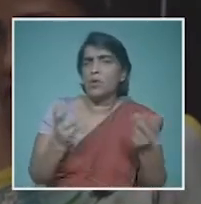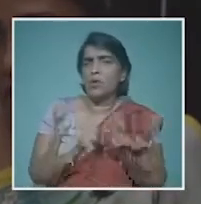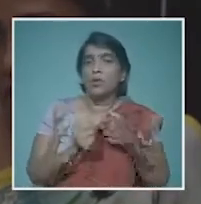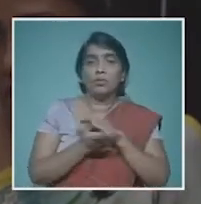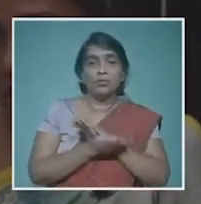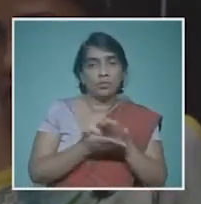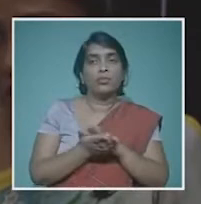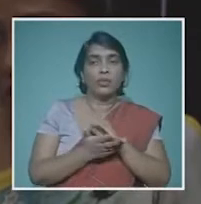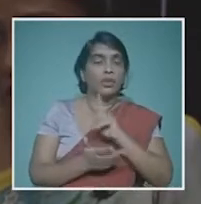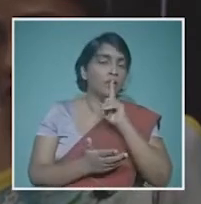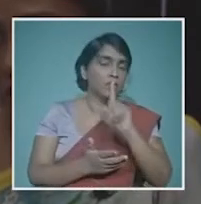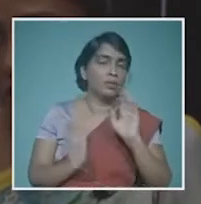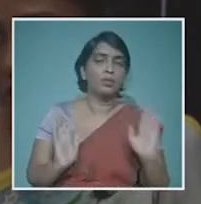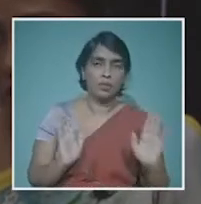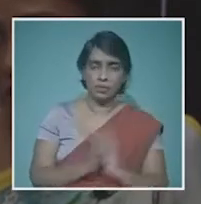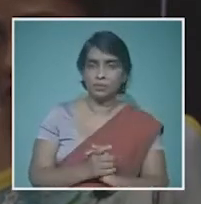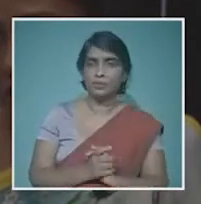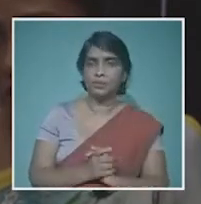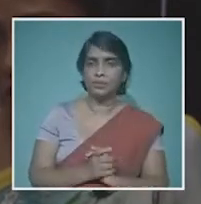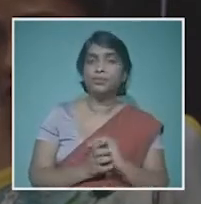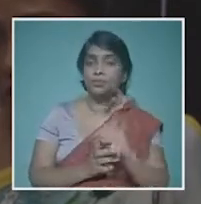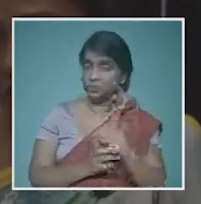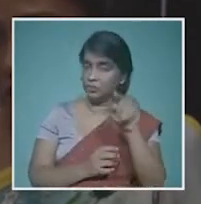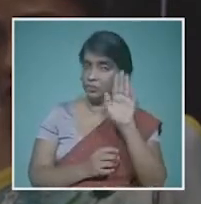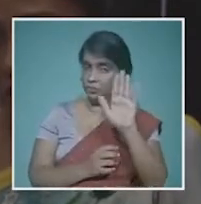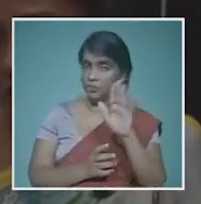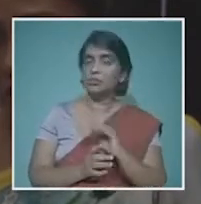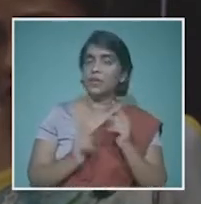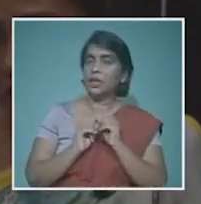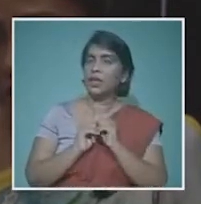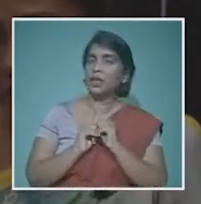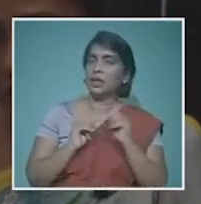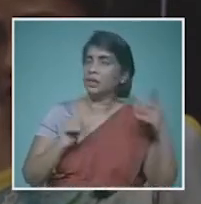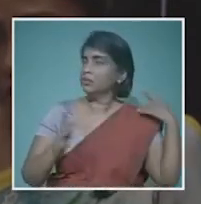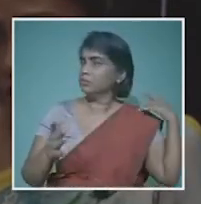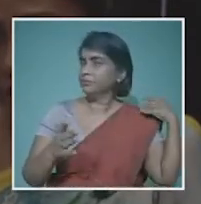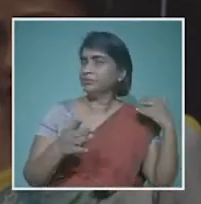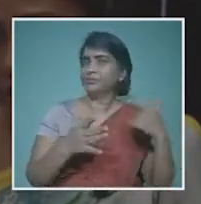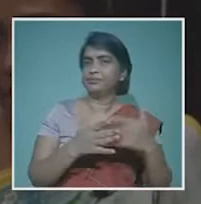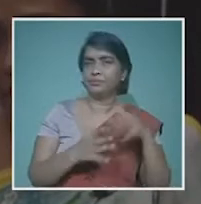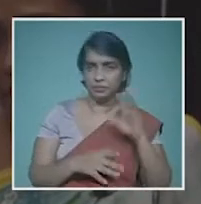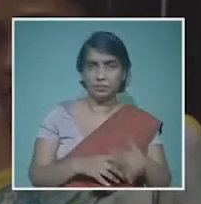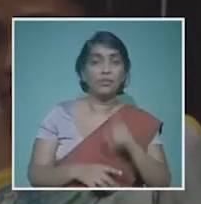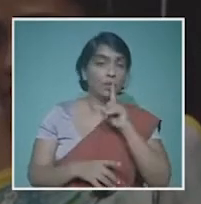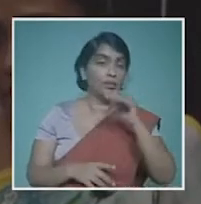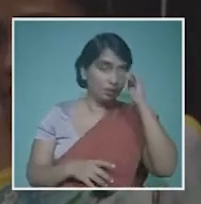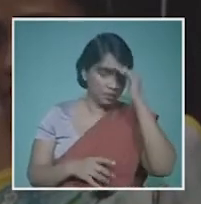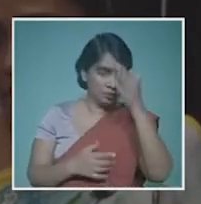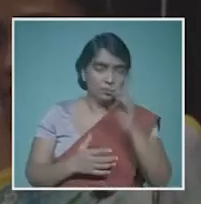අපි පැහැදිලි කරගන්න ඕන. කරුණා කථානායකතුමනි, ඔබතුමාත් දීර්ඝ ඉතිහාසයක් තියෙන